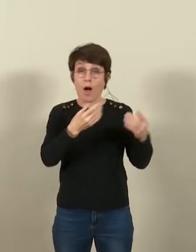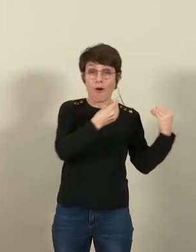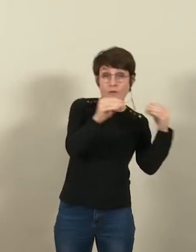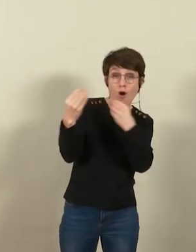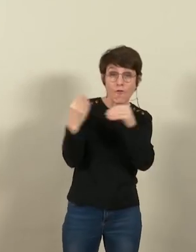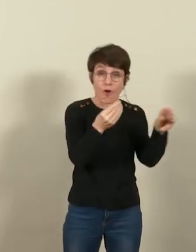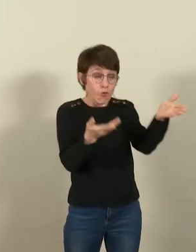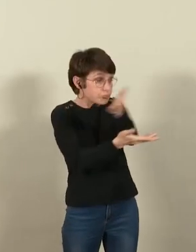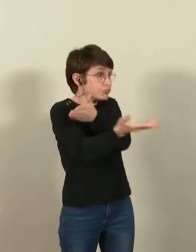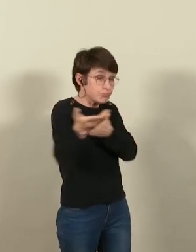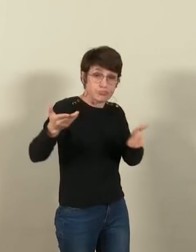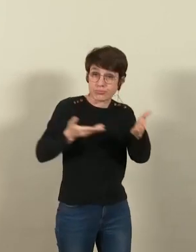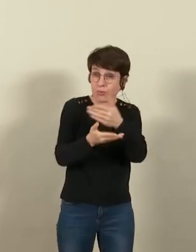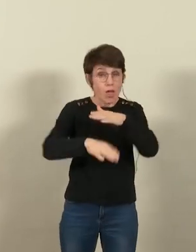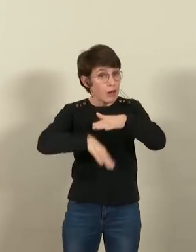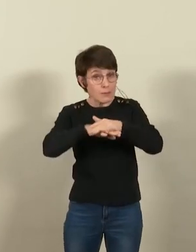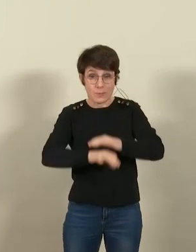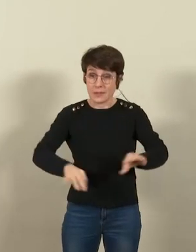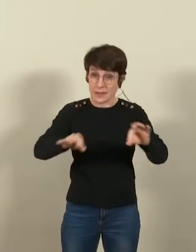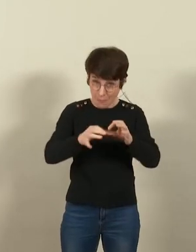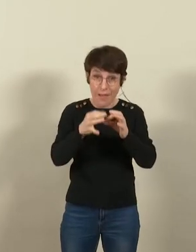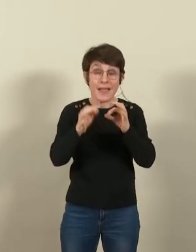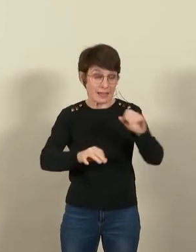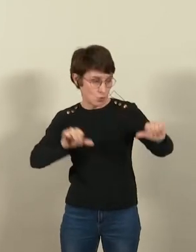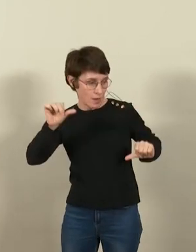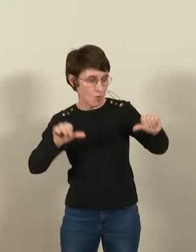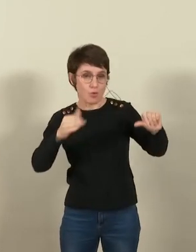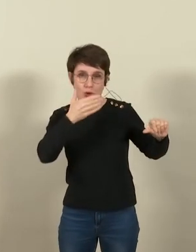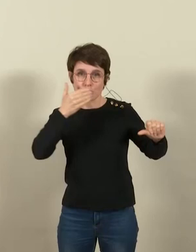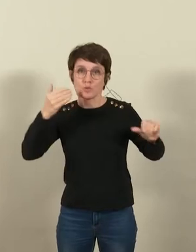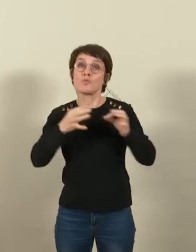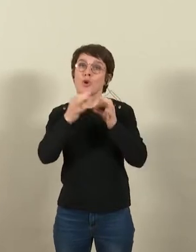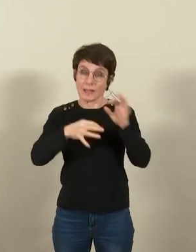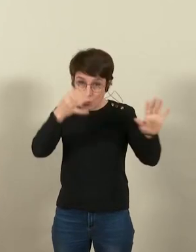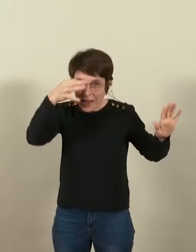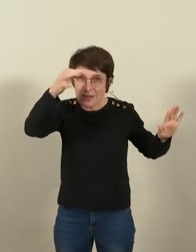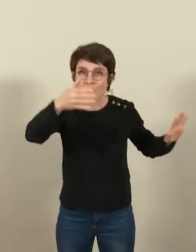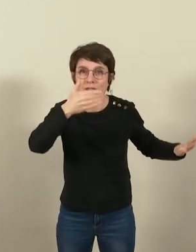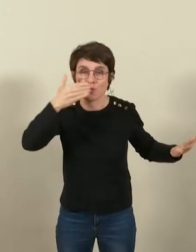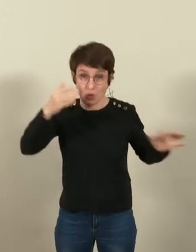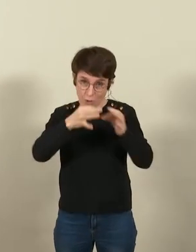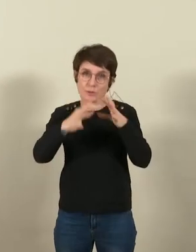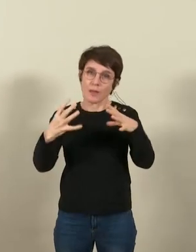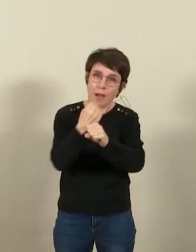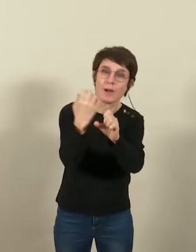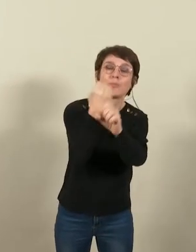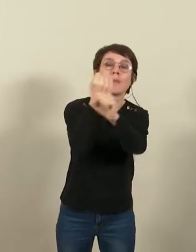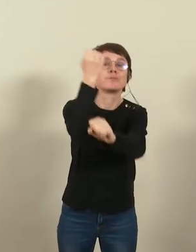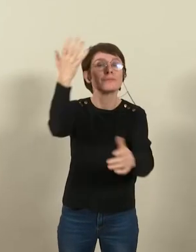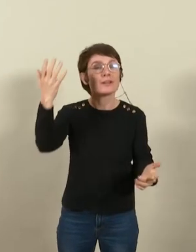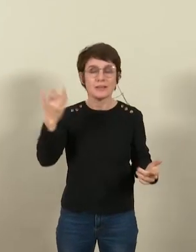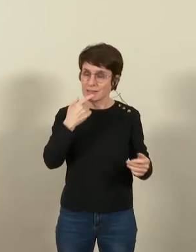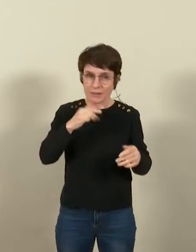restriction des biens et des services accroissent la concurrence encourageent l'innovation et engendre le succès elles amplifient les